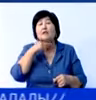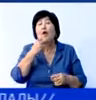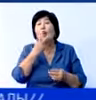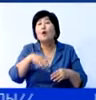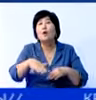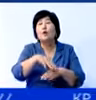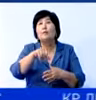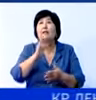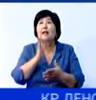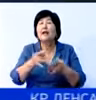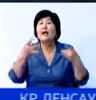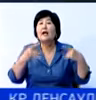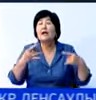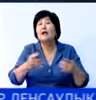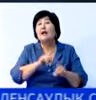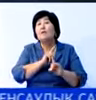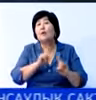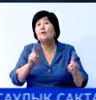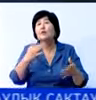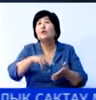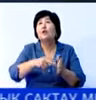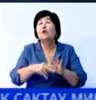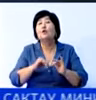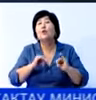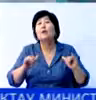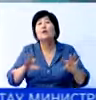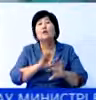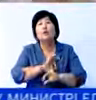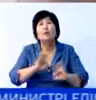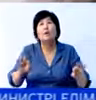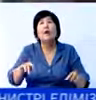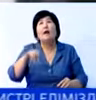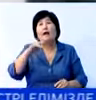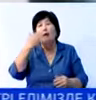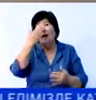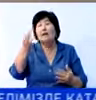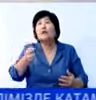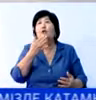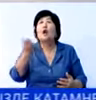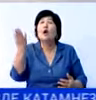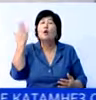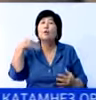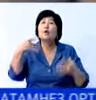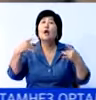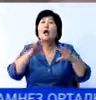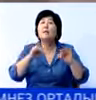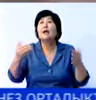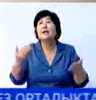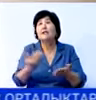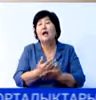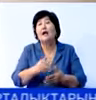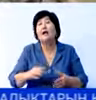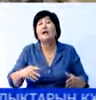көрерменнің қатысуымен тікелей эфирде боямасыз өтетін жобаларды көбейтті. Ал халықтың көңілінен шыққан бұрынғы бағдарламаларға жаңа реңк